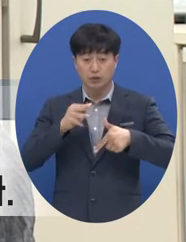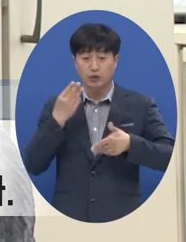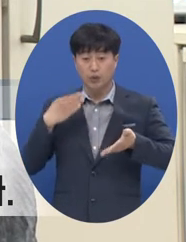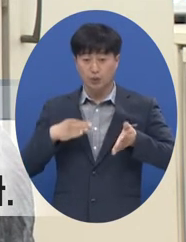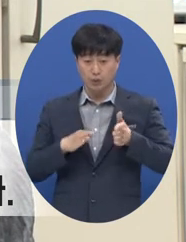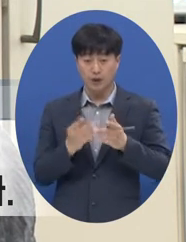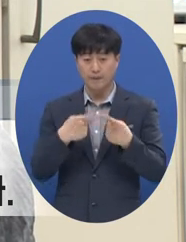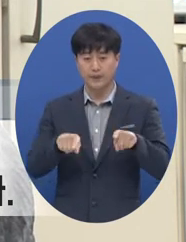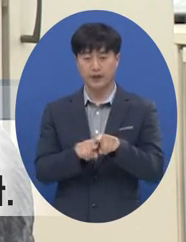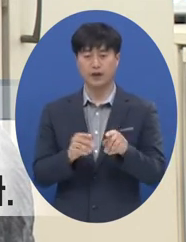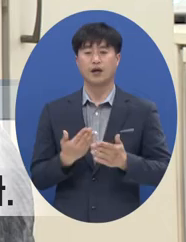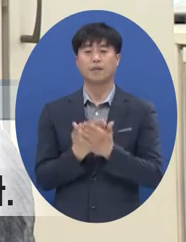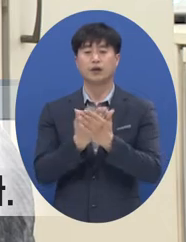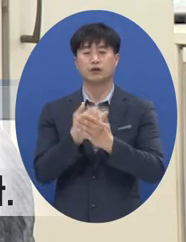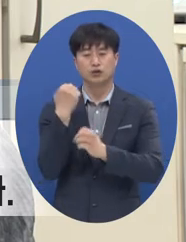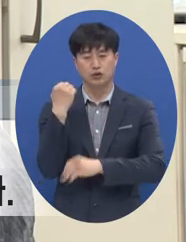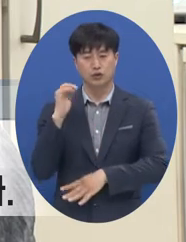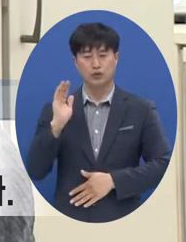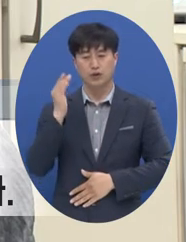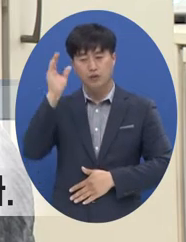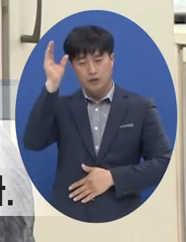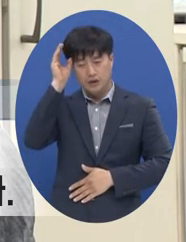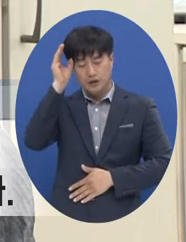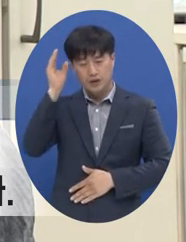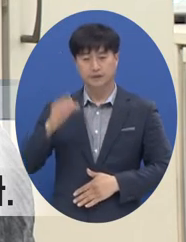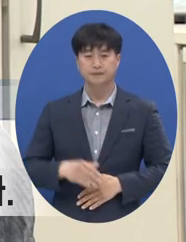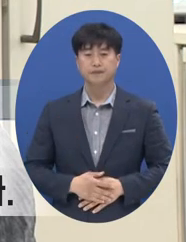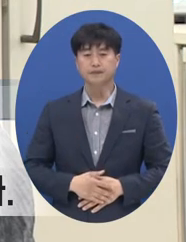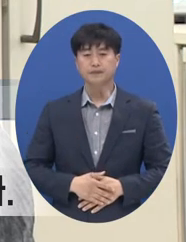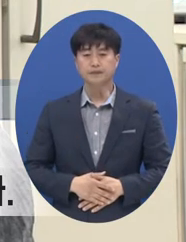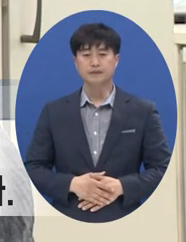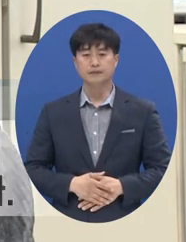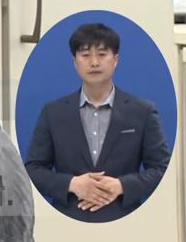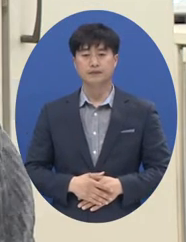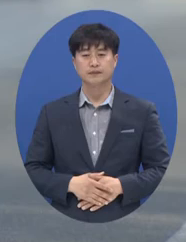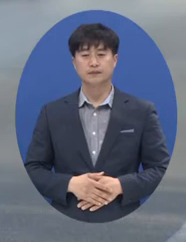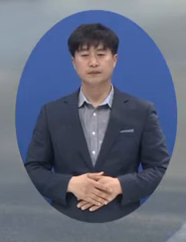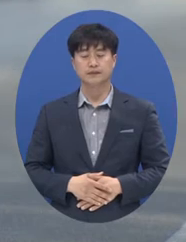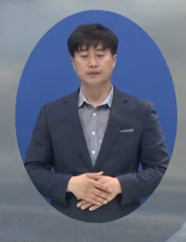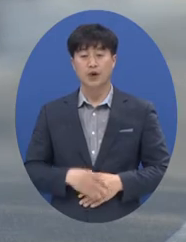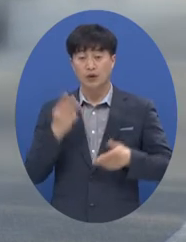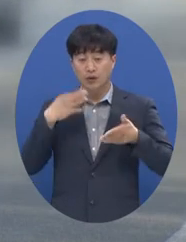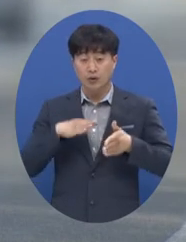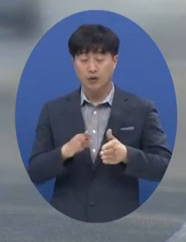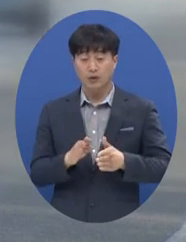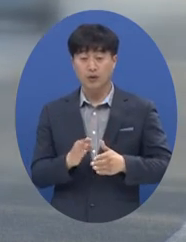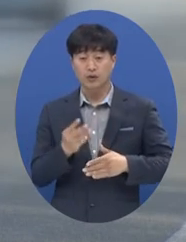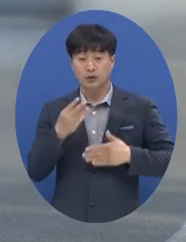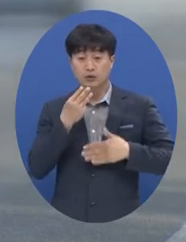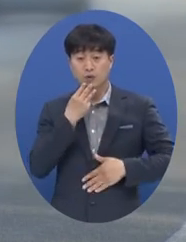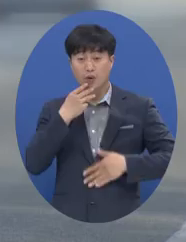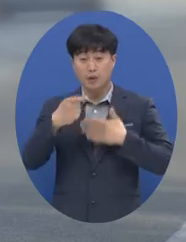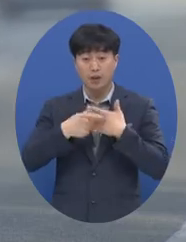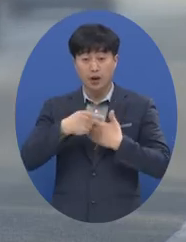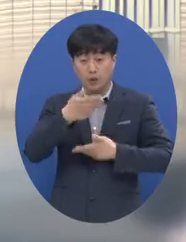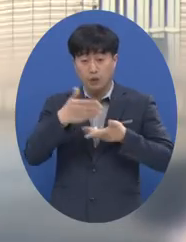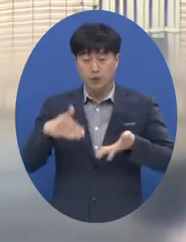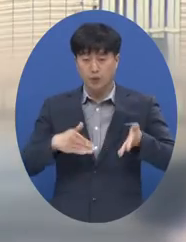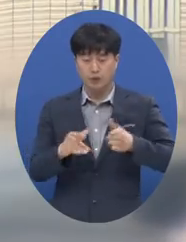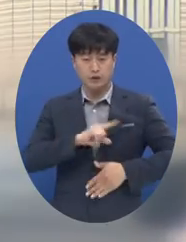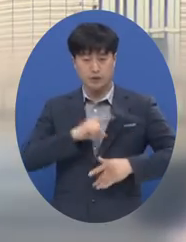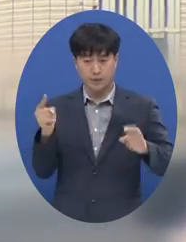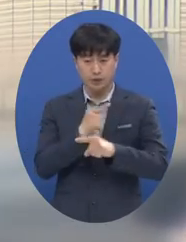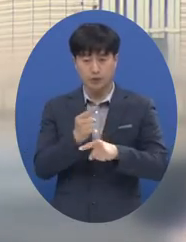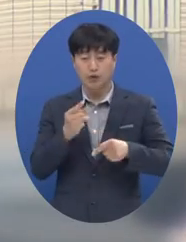인천, 경기도가 상생 발전하는 기틀이 될 것으로 기대하고 있습니다. 경기도는 서울 외곽순환 고속도로의 명칭